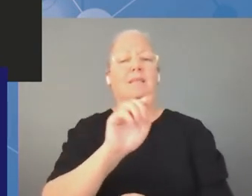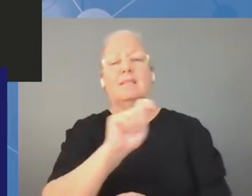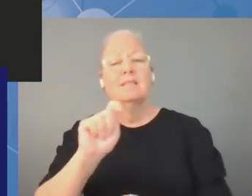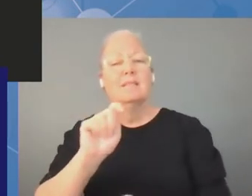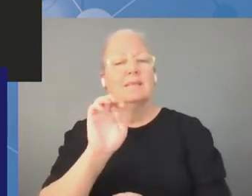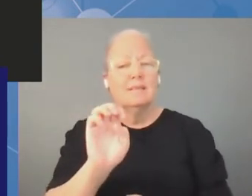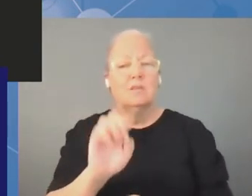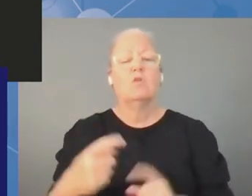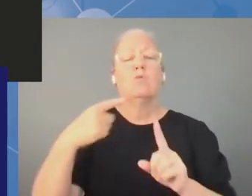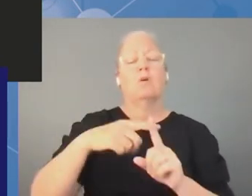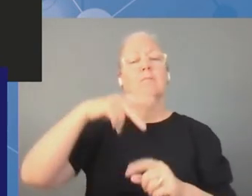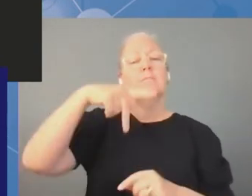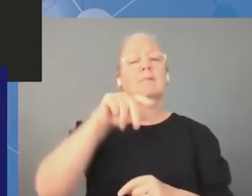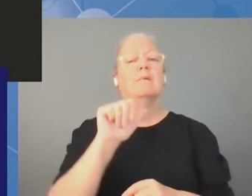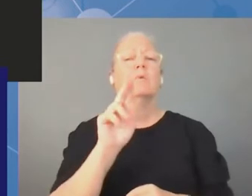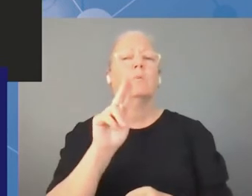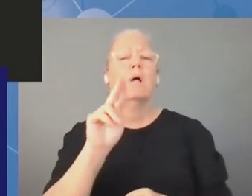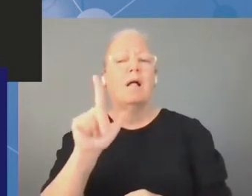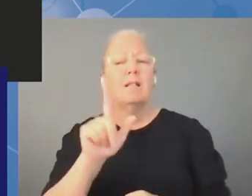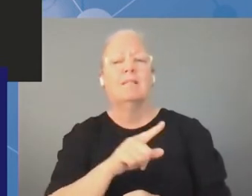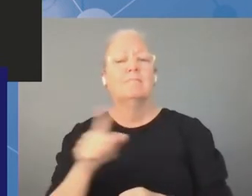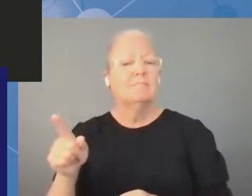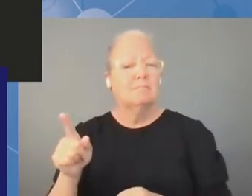سنستطيع التحدث عن عدة